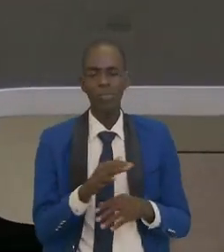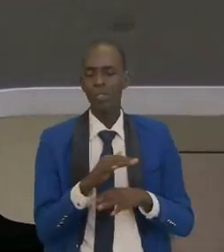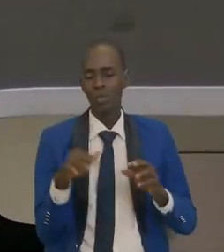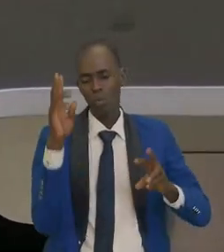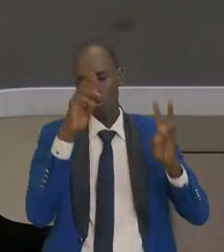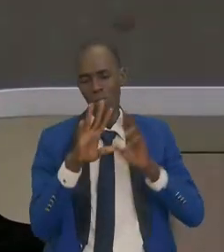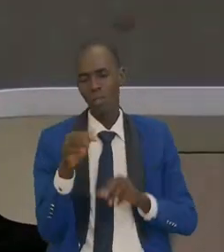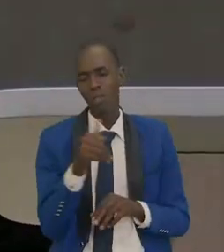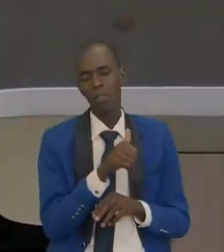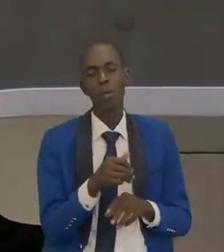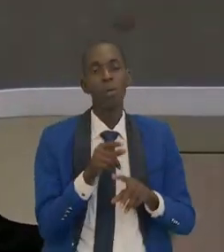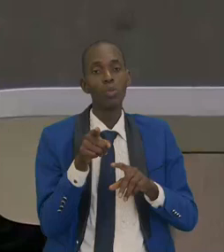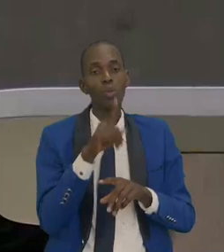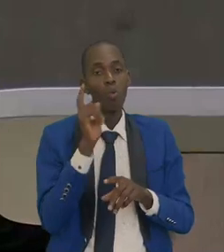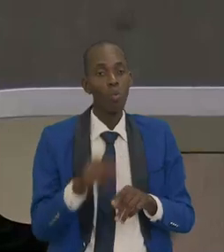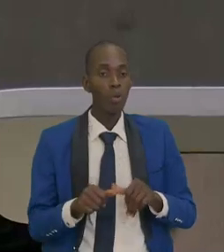Continue à prier.